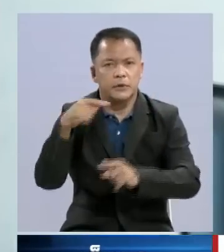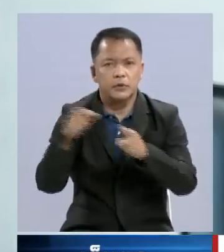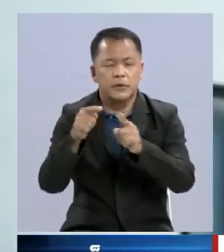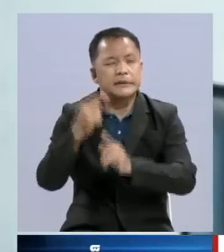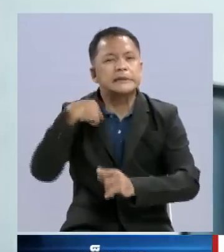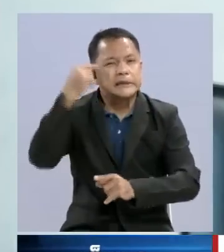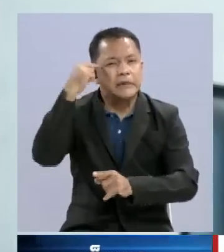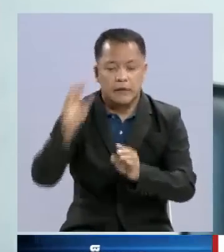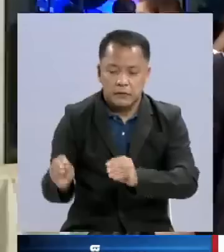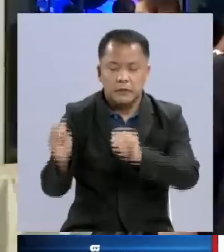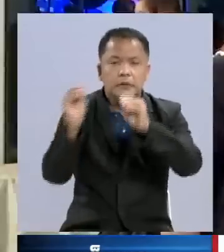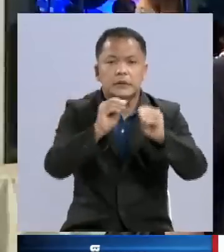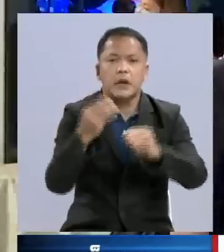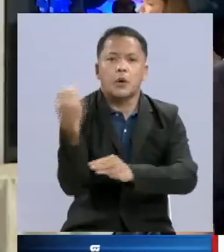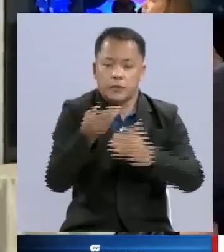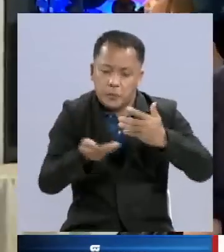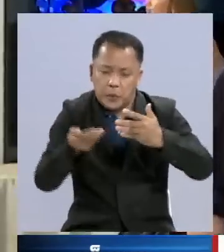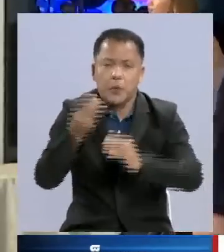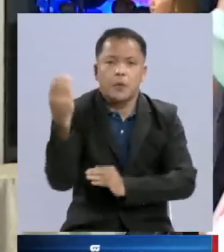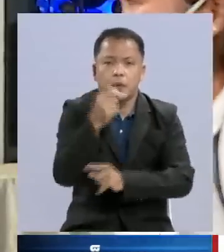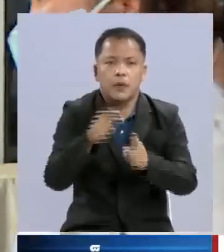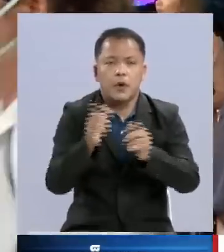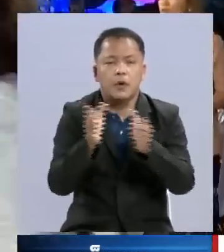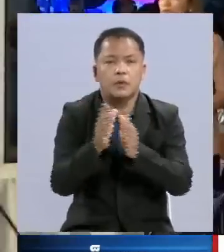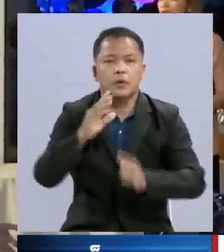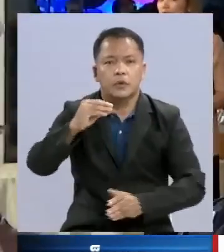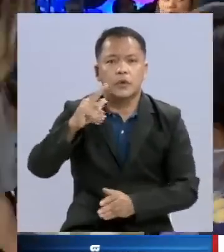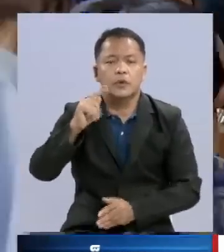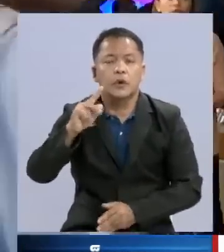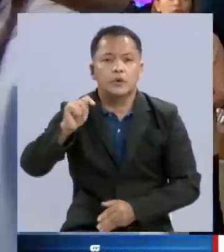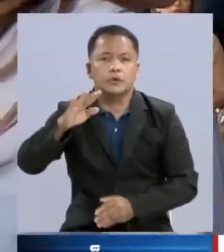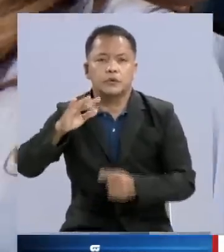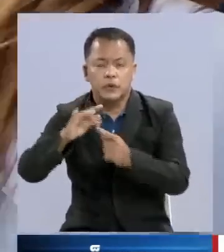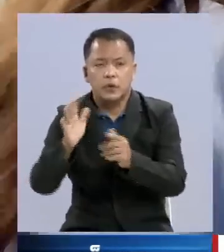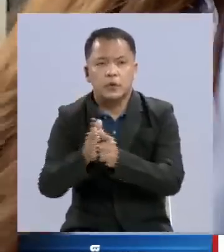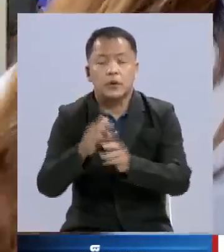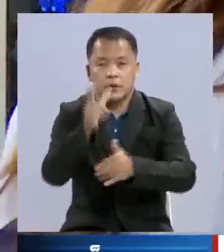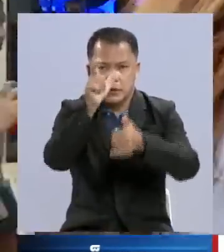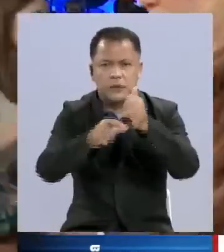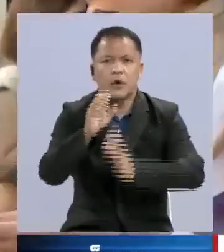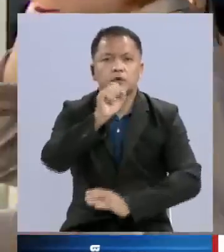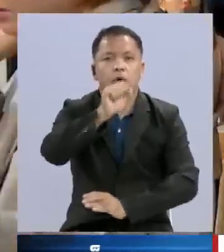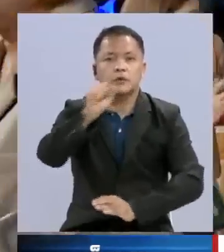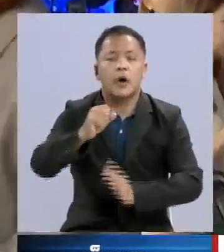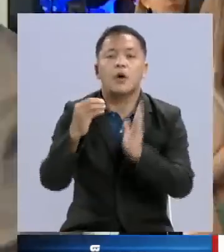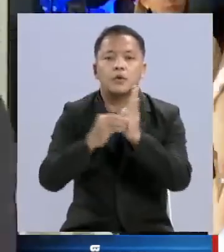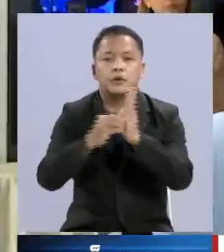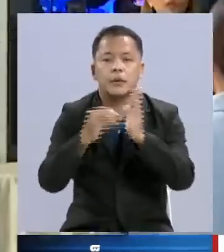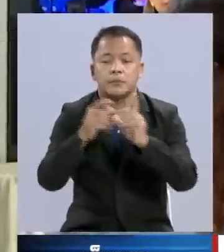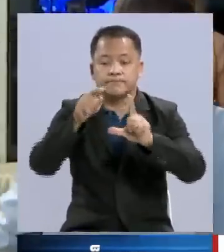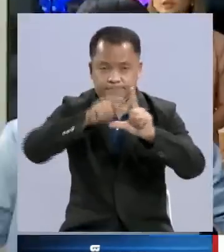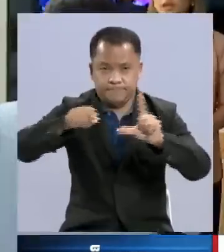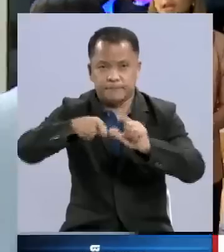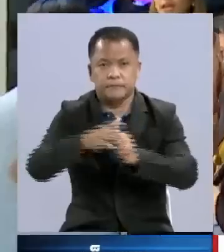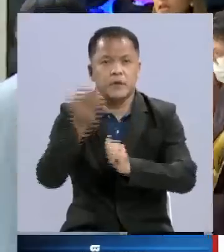ที่คาดว่าจะเลื่อนพิจารณาเร็วขึ้นนะฮะก็คือของคุณโตโต้ปิยรัตน์จงเทพคนนี้เป็นว่าที่ส.ส.กทม.พรรคก้าวไ